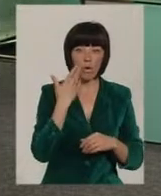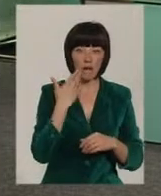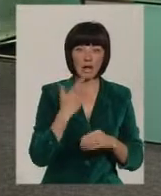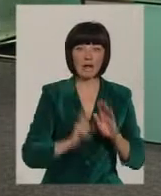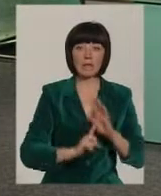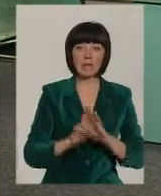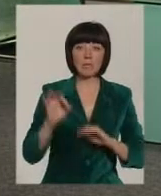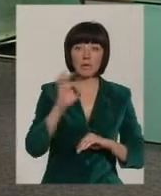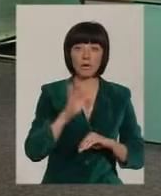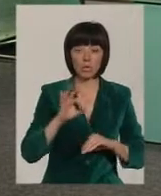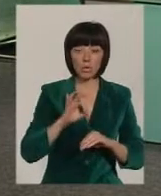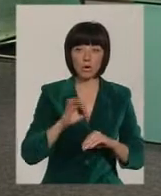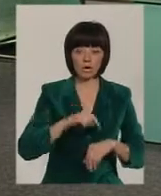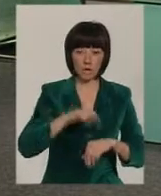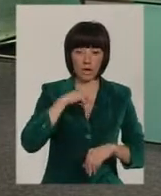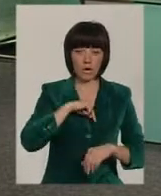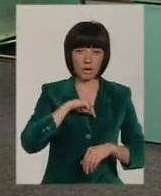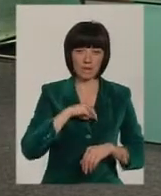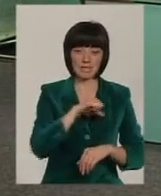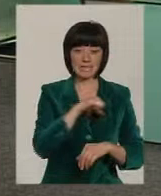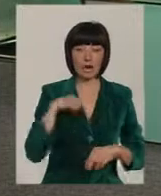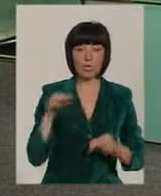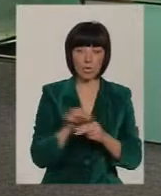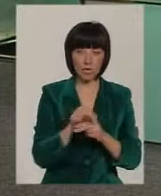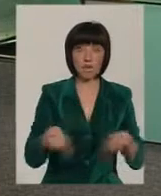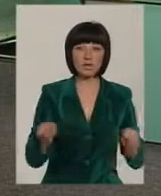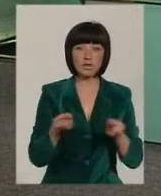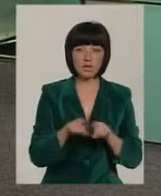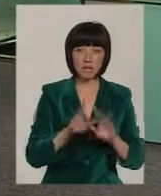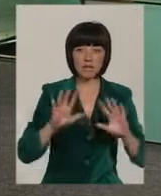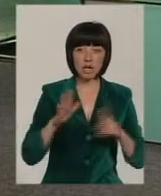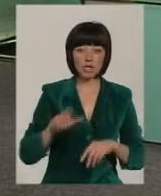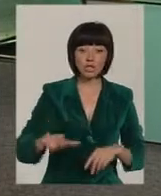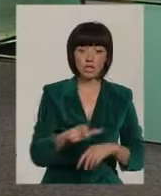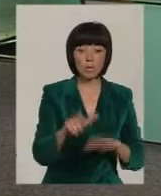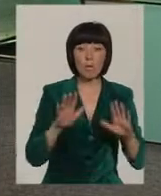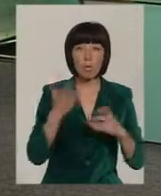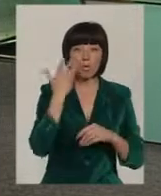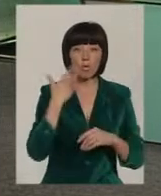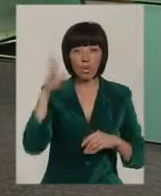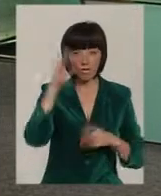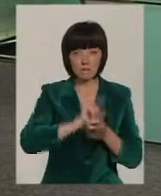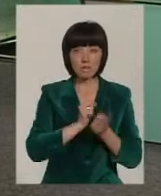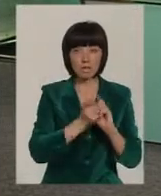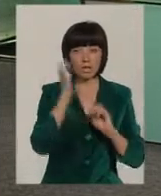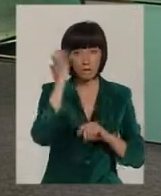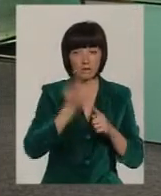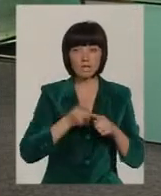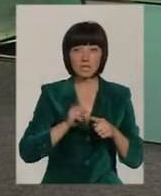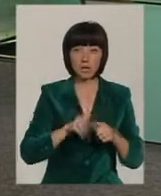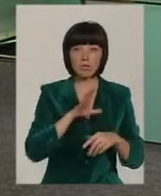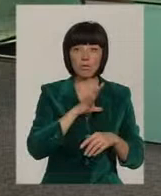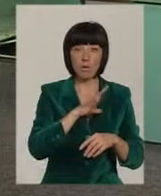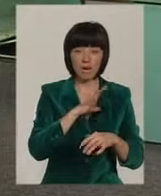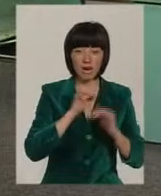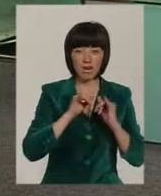температура, організм ще починає реагувати, і він починає самолікуватися. Так само сталося з річкою. От якраз у той момент, коли вода стала чорна, це була